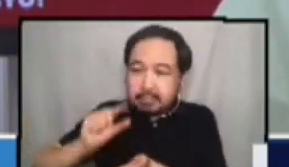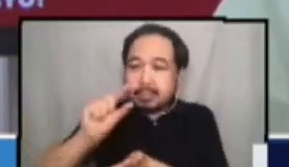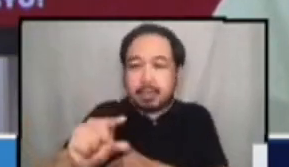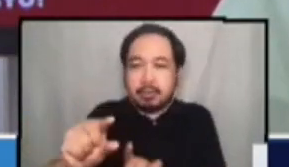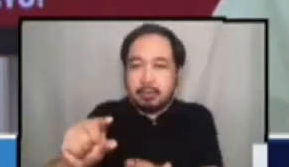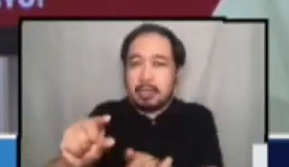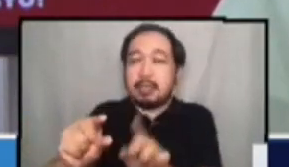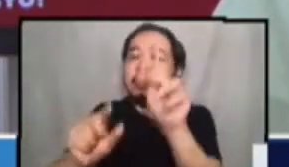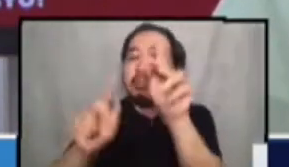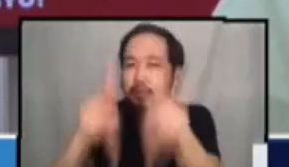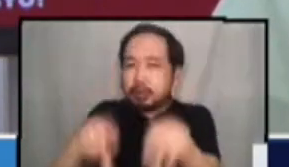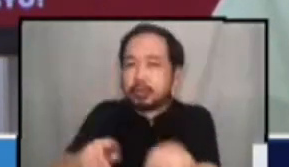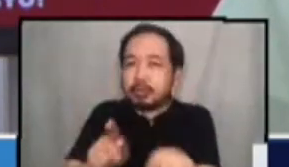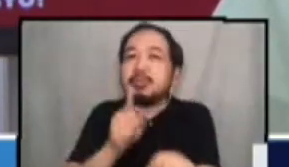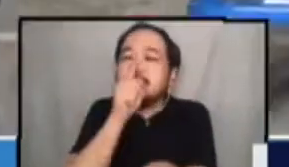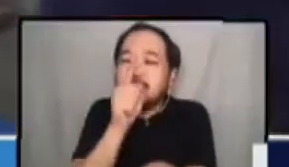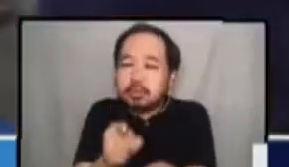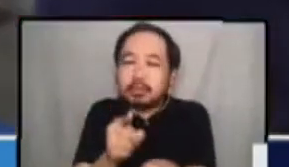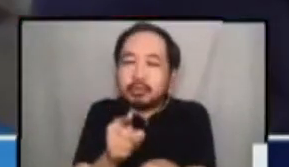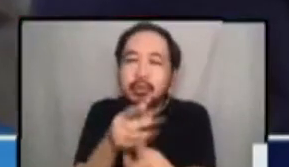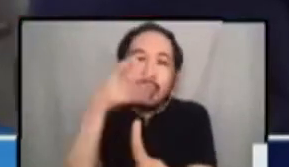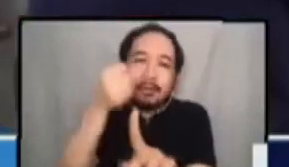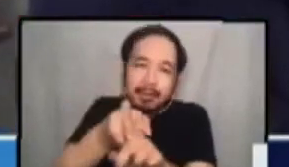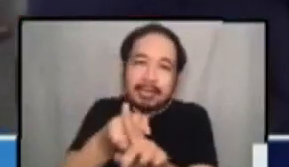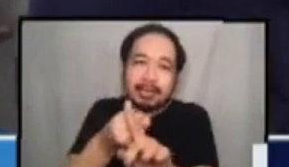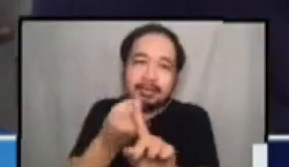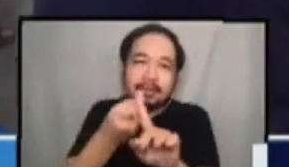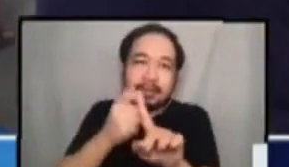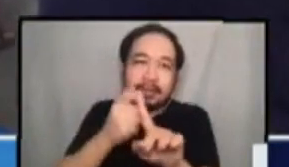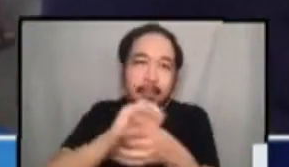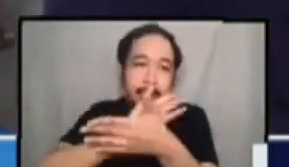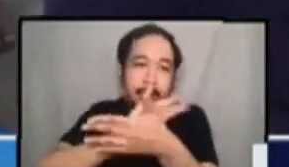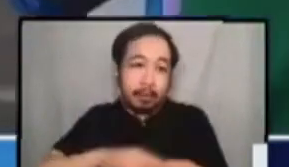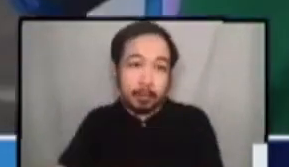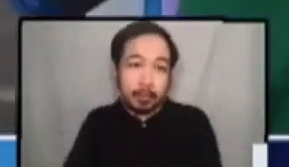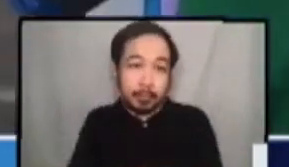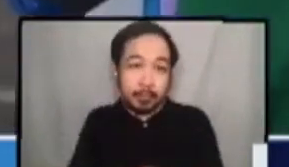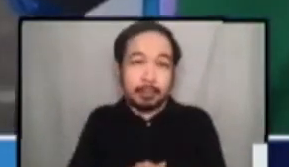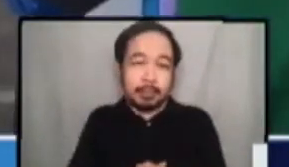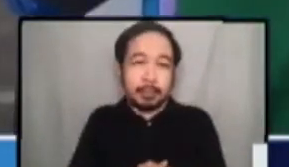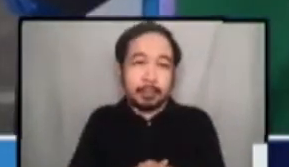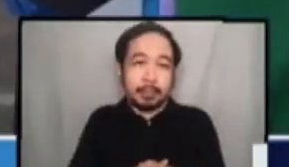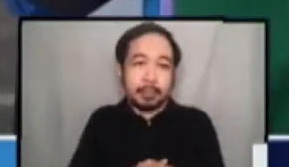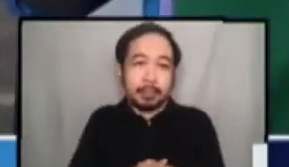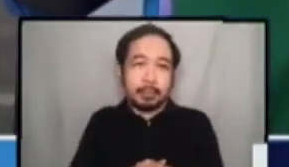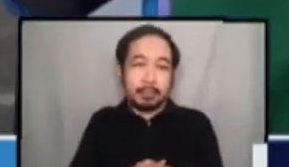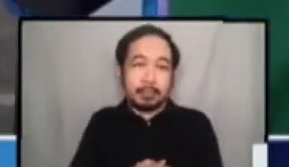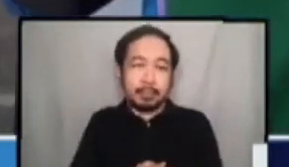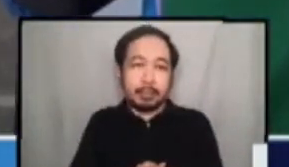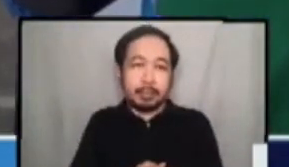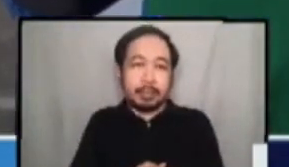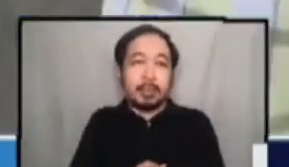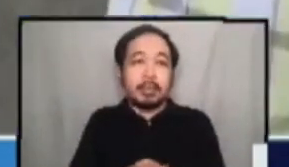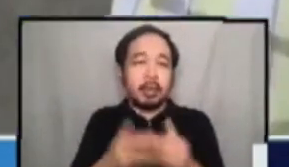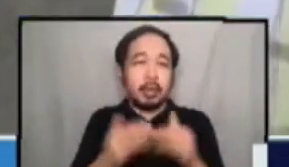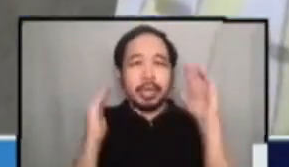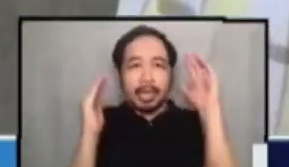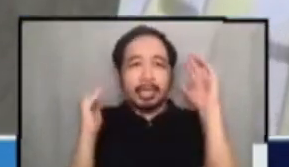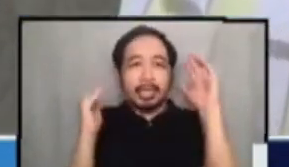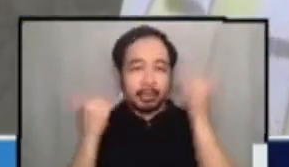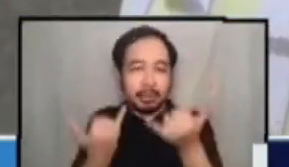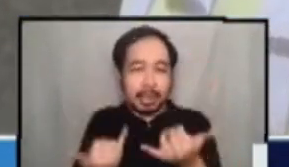ito, ay umabot sa 11 manggagawa ng DSWD ang kumpirmadong nahawa